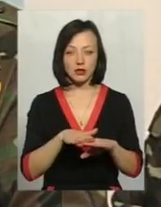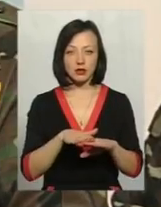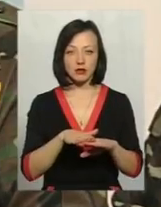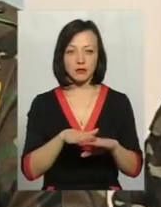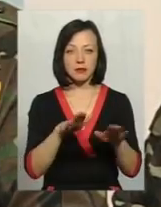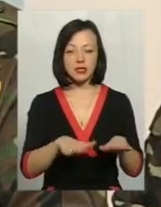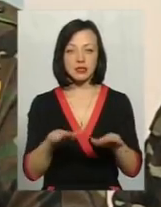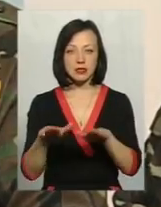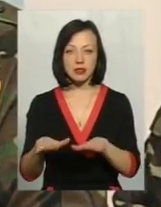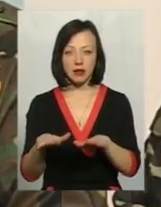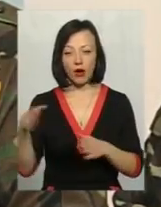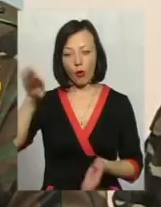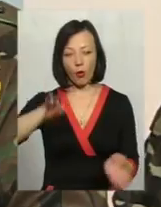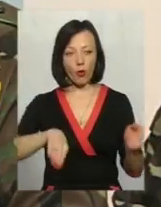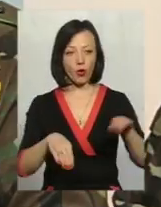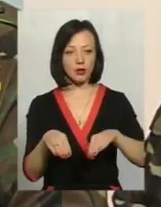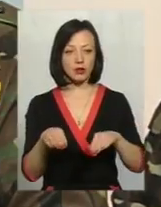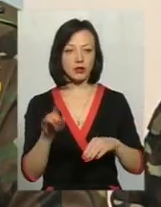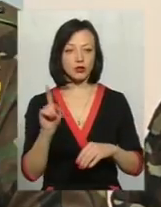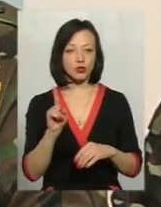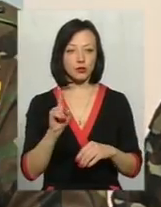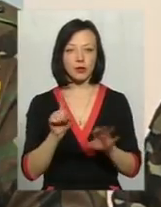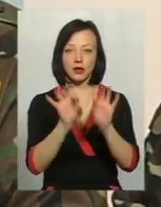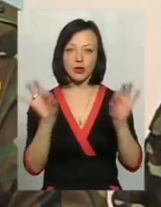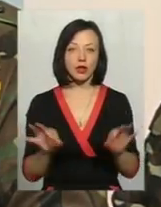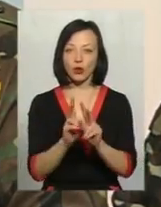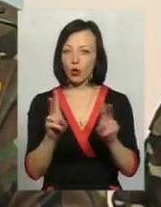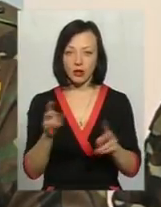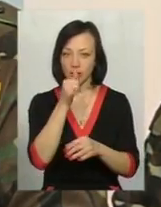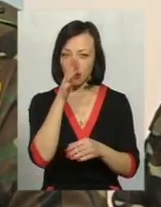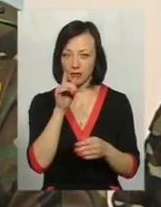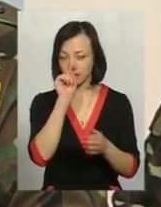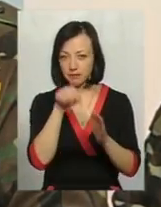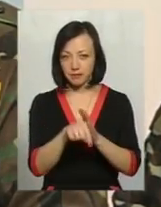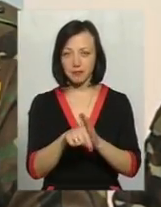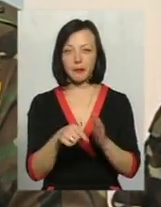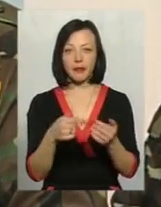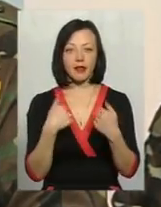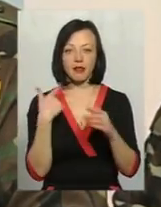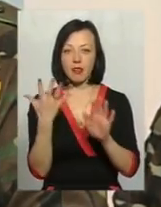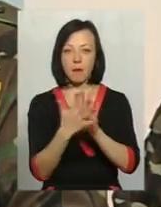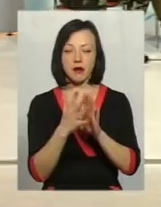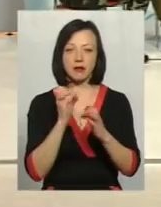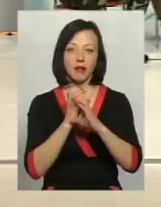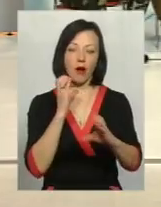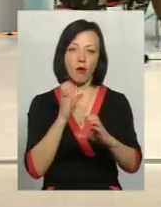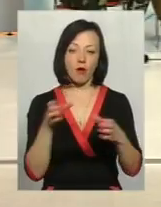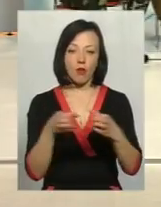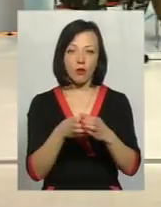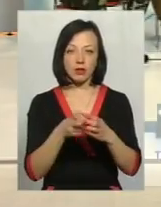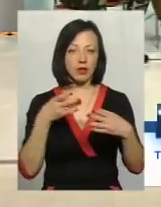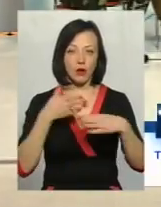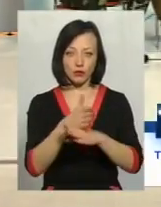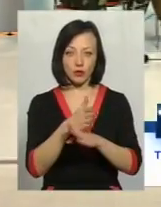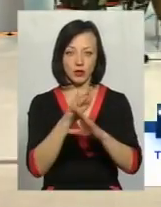не містах, а горних, от, щоб ніде ніхто не міг підібратися, не напасти на колони, не розгромити,